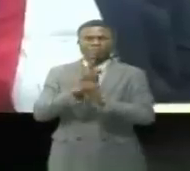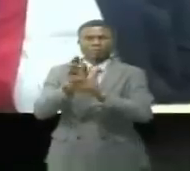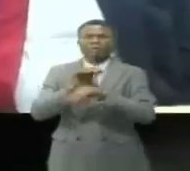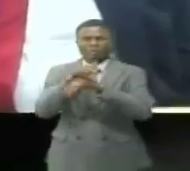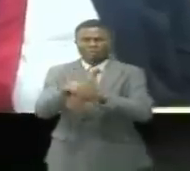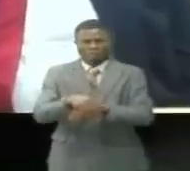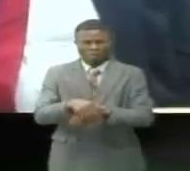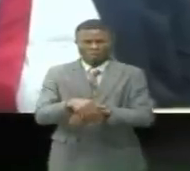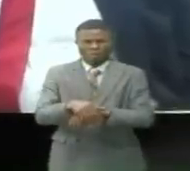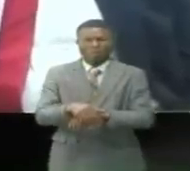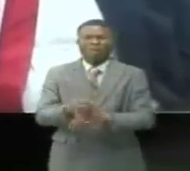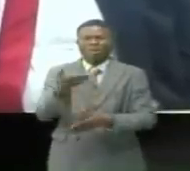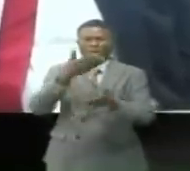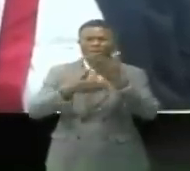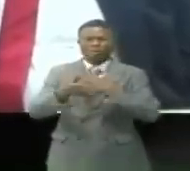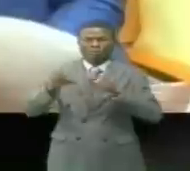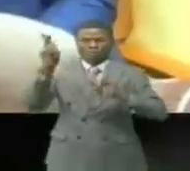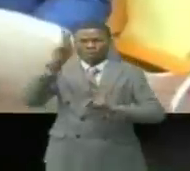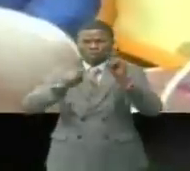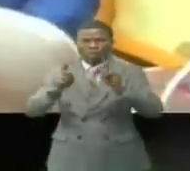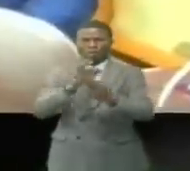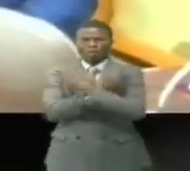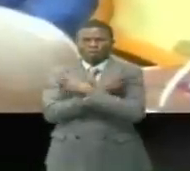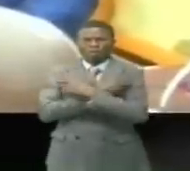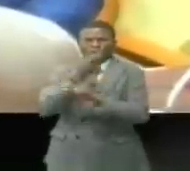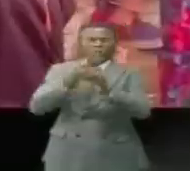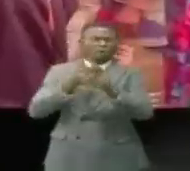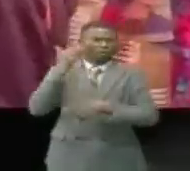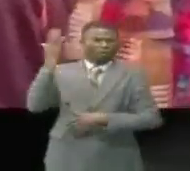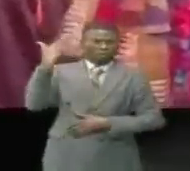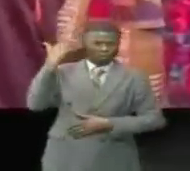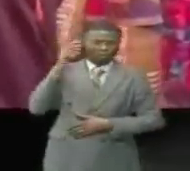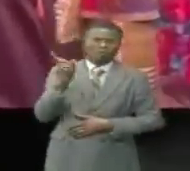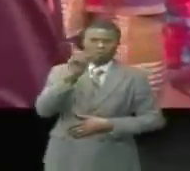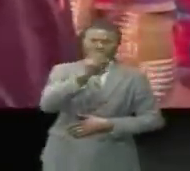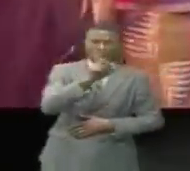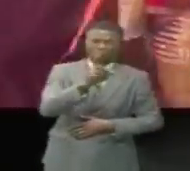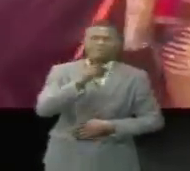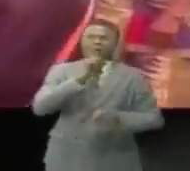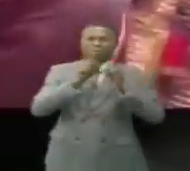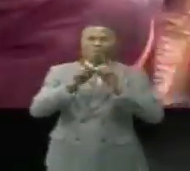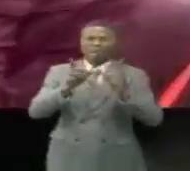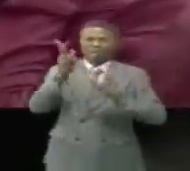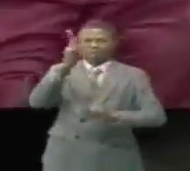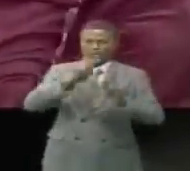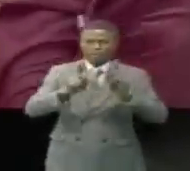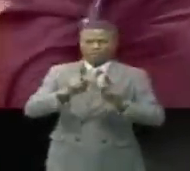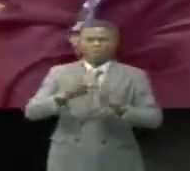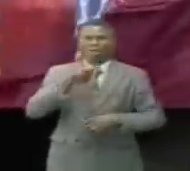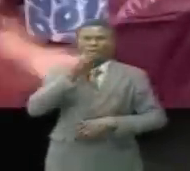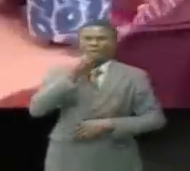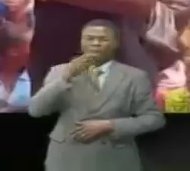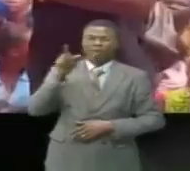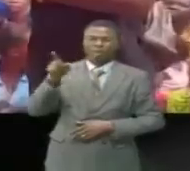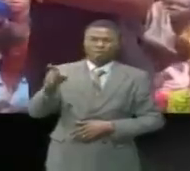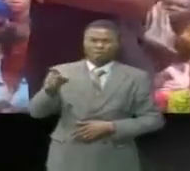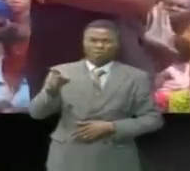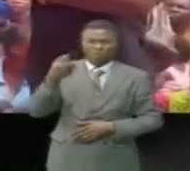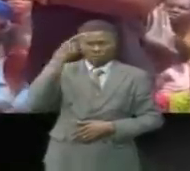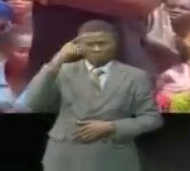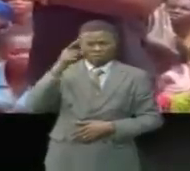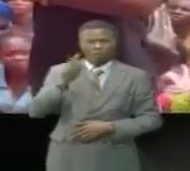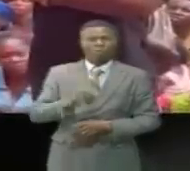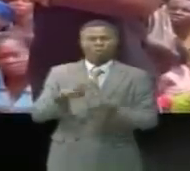de représentant du peuple. Pour les vacances de juin dernier, elle est allée à la rencontre de sa base dans le chef-lieu du Kasaï oriental pour